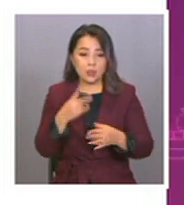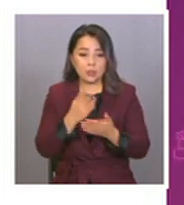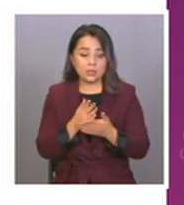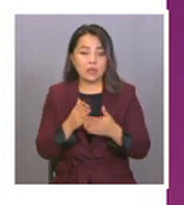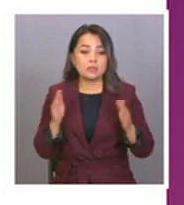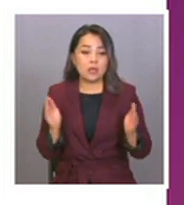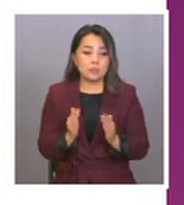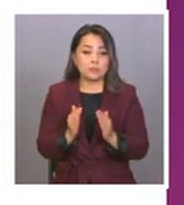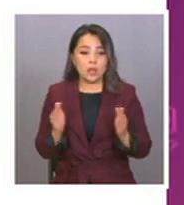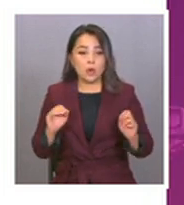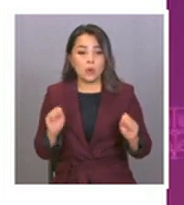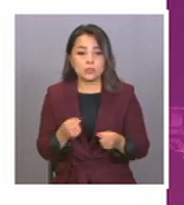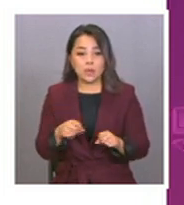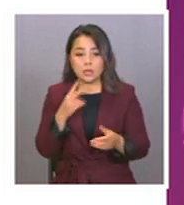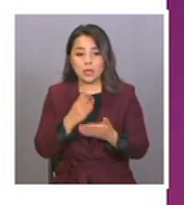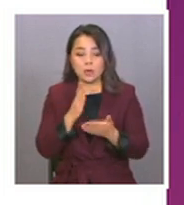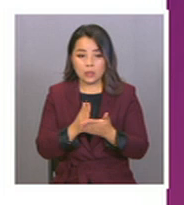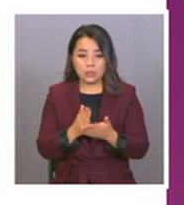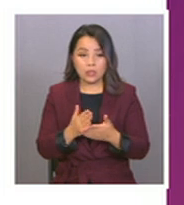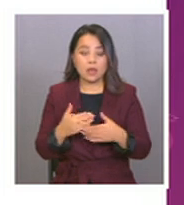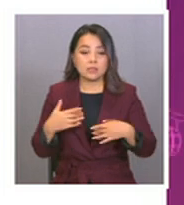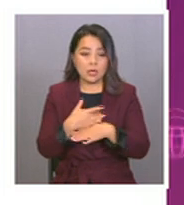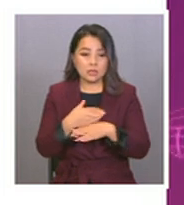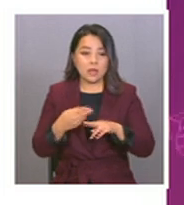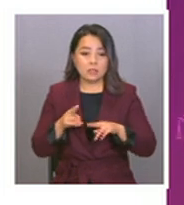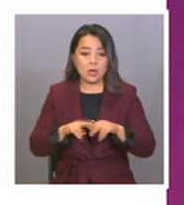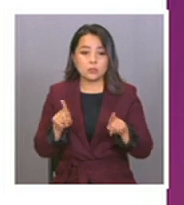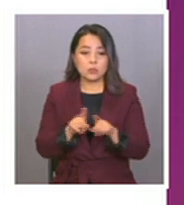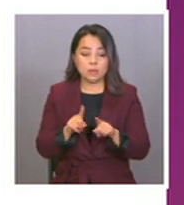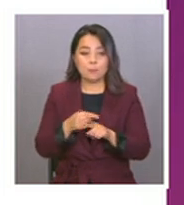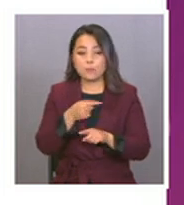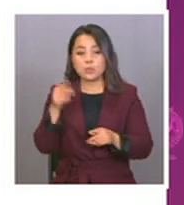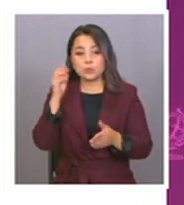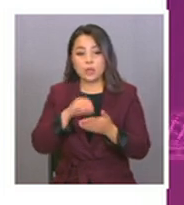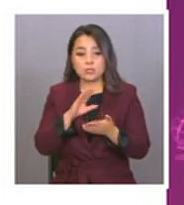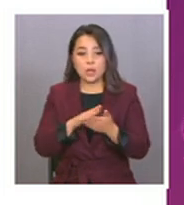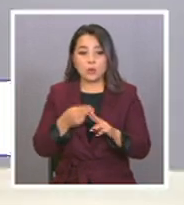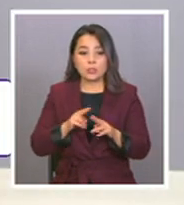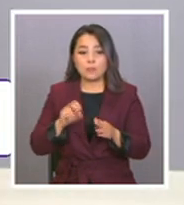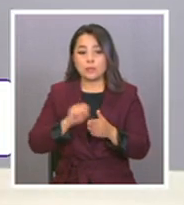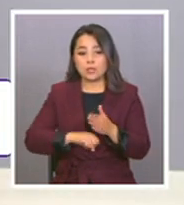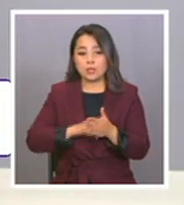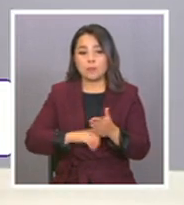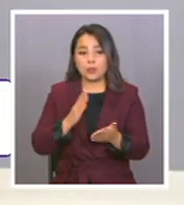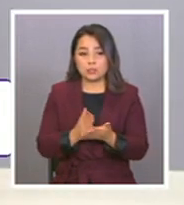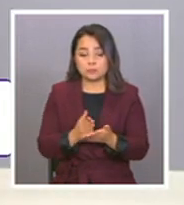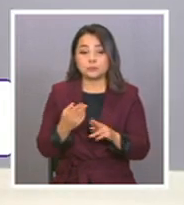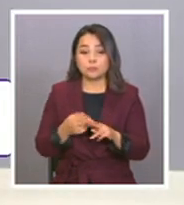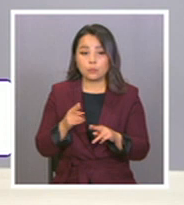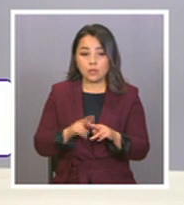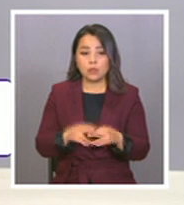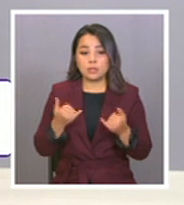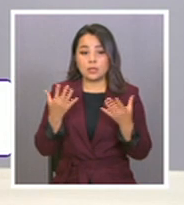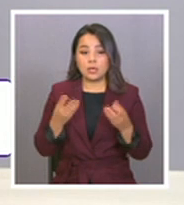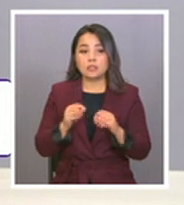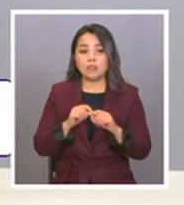қозғалыс. Оның үдеуінің минус таңбасымен шыққаны осы себептен болады. Сонымен бүгінгі